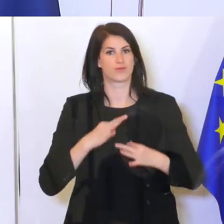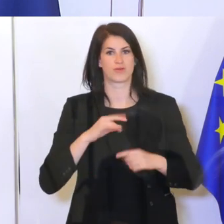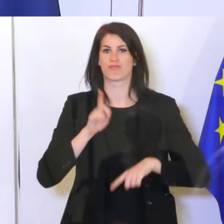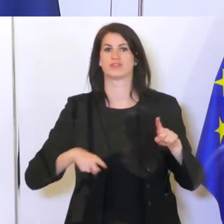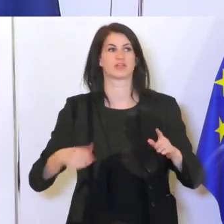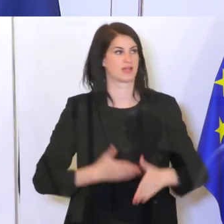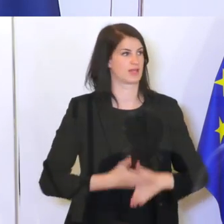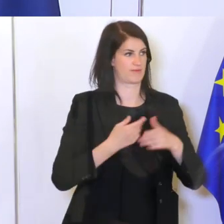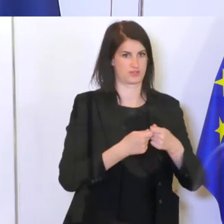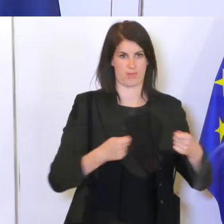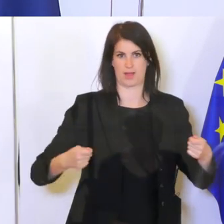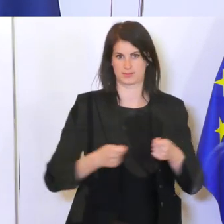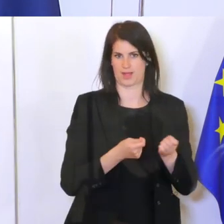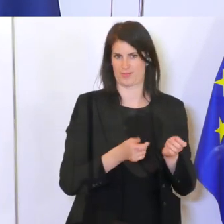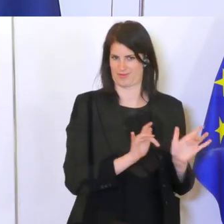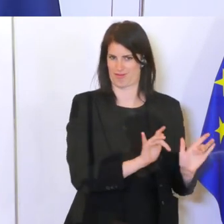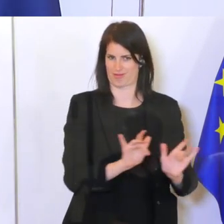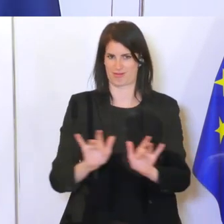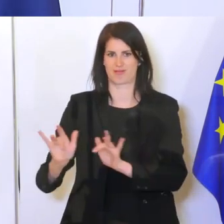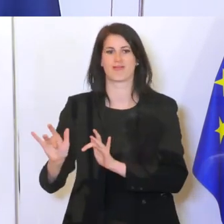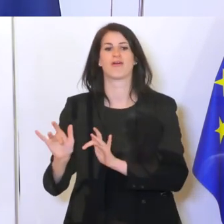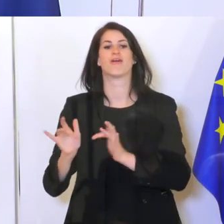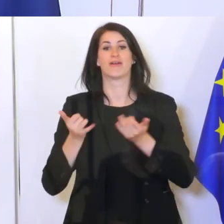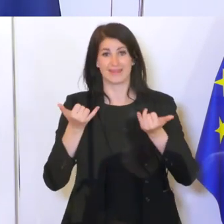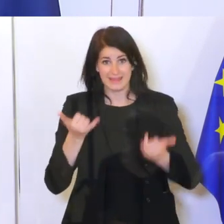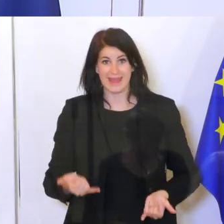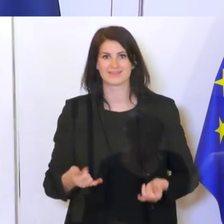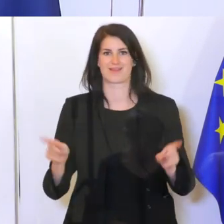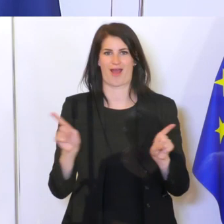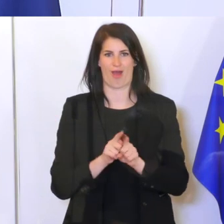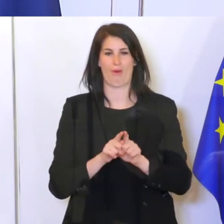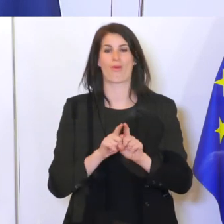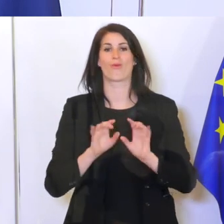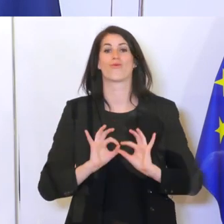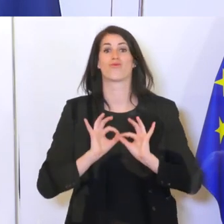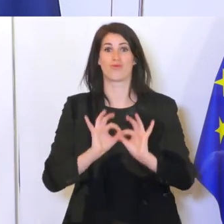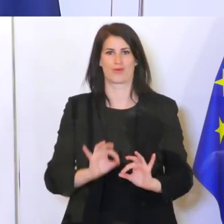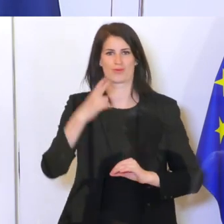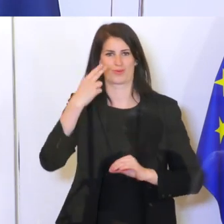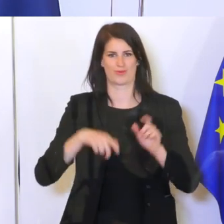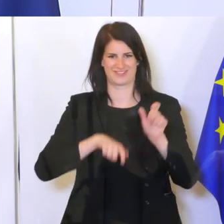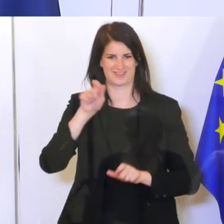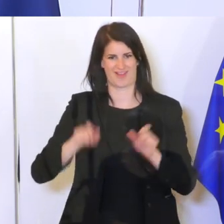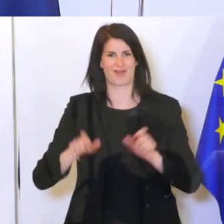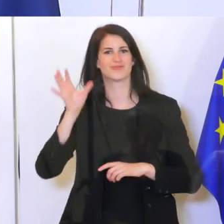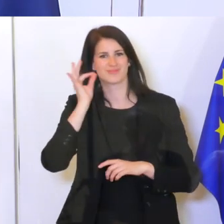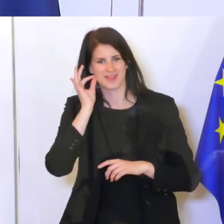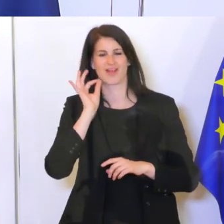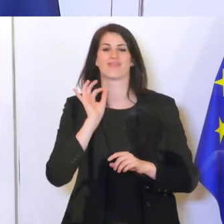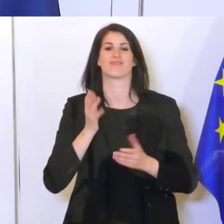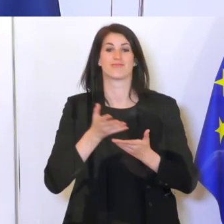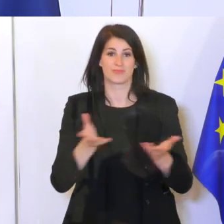Hilfsmaßnahmen der Bundesregierung in dieser Corona-Krise jetzt auch für die Künstlerinnen und Künstler, insbesondere für